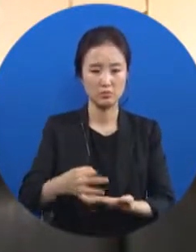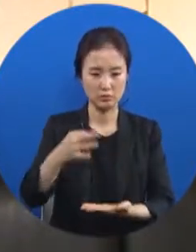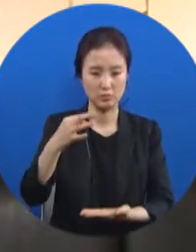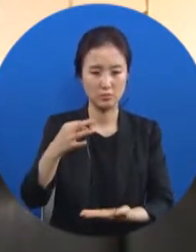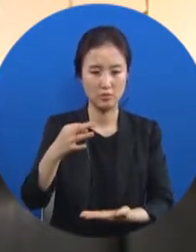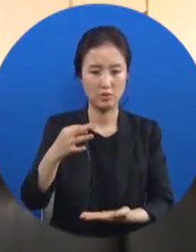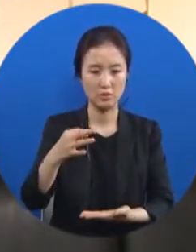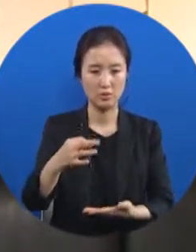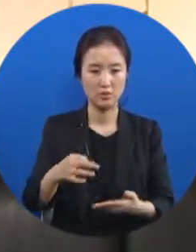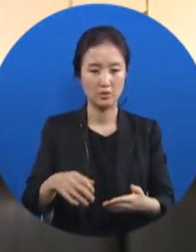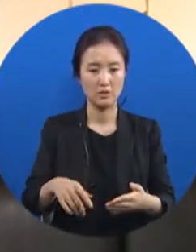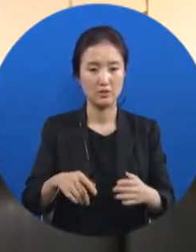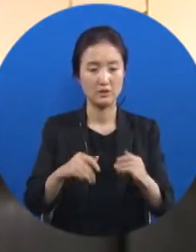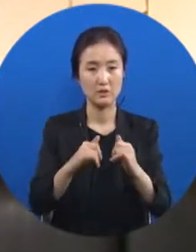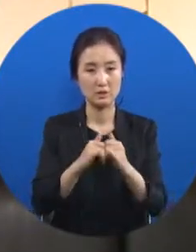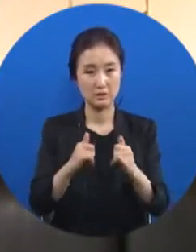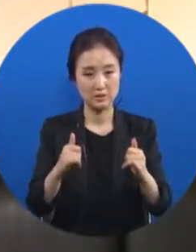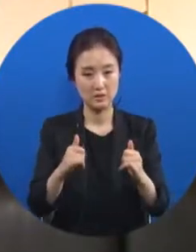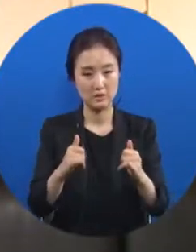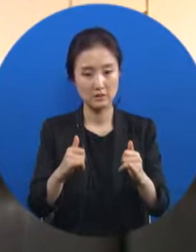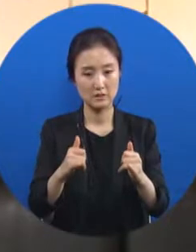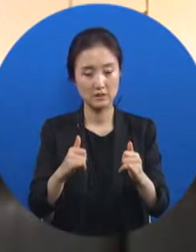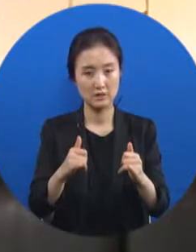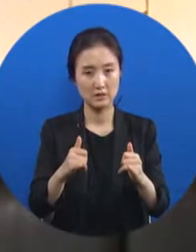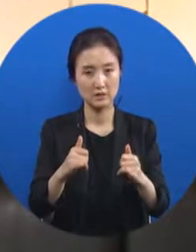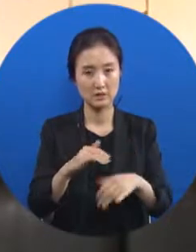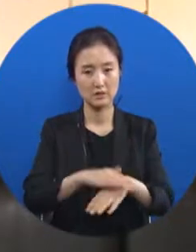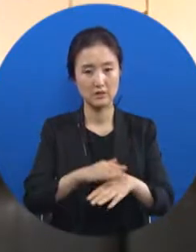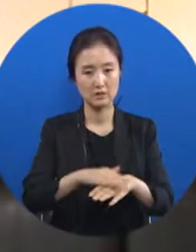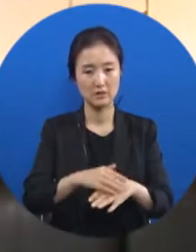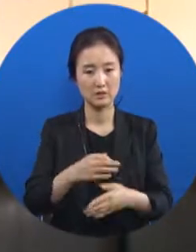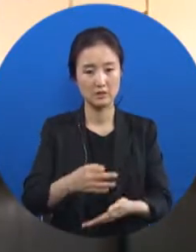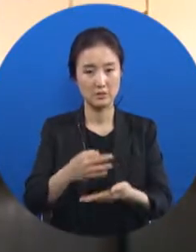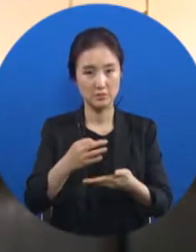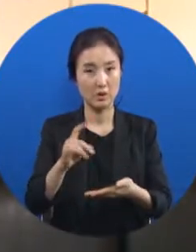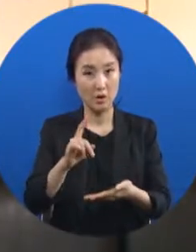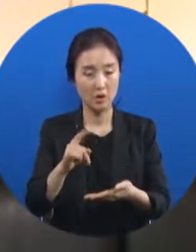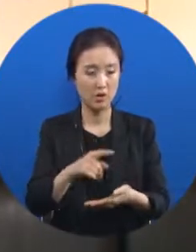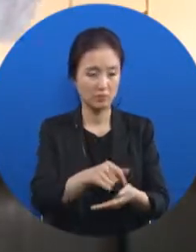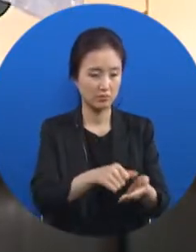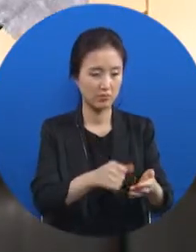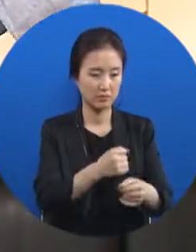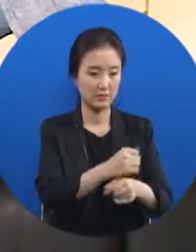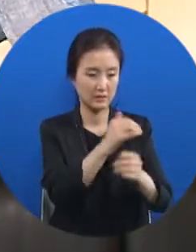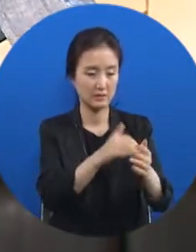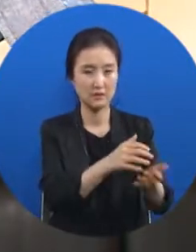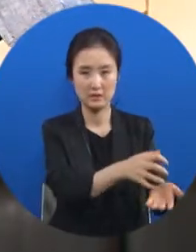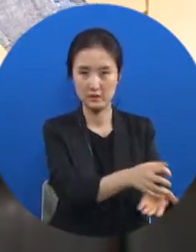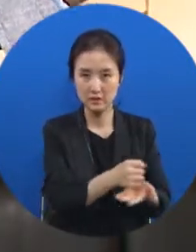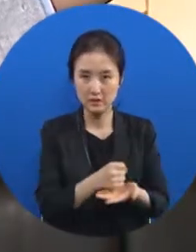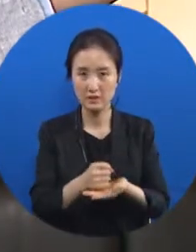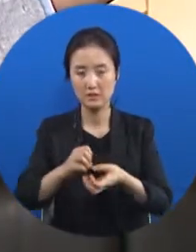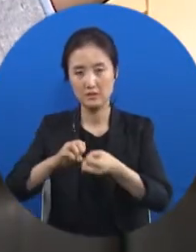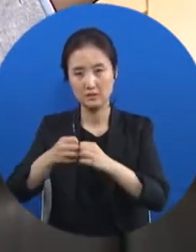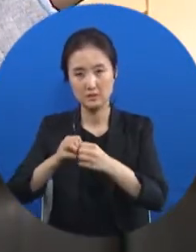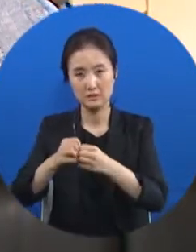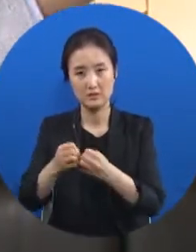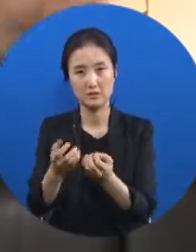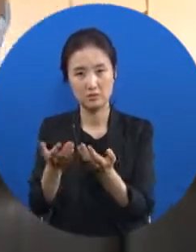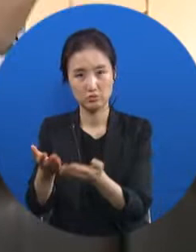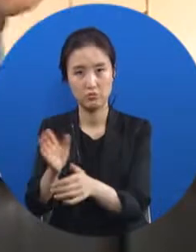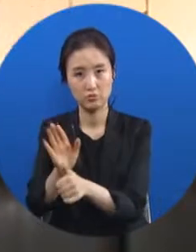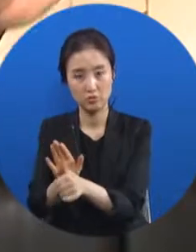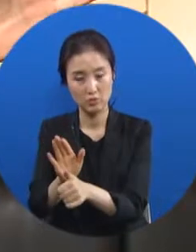가서 그 시설 돼 있는 걸 사갖고 오는데 이걸 갖고 와서 제가 집에 설치해 주고 숙소에서 무료로 잠